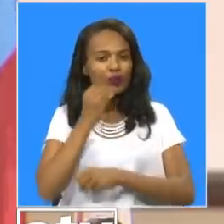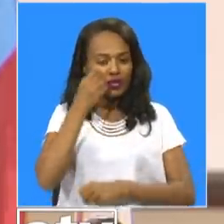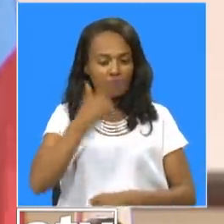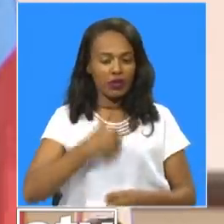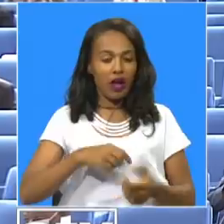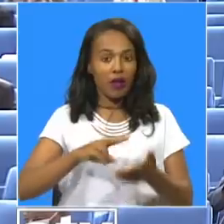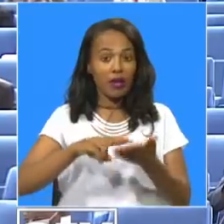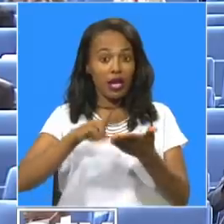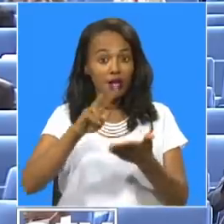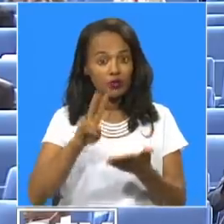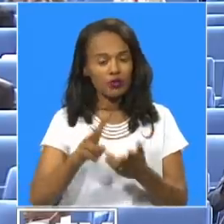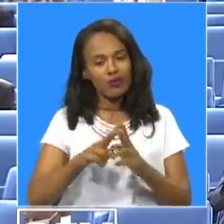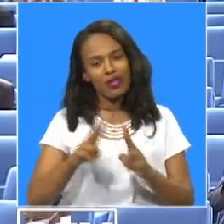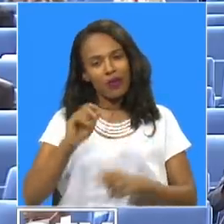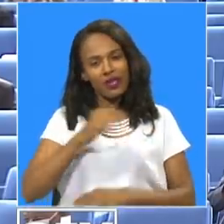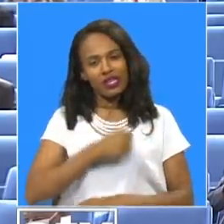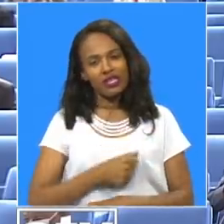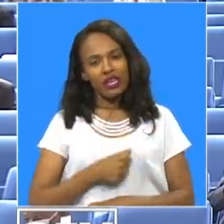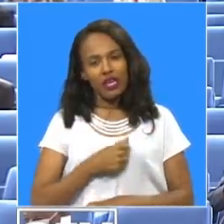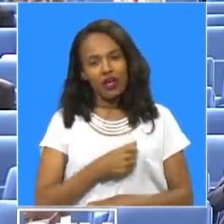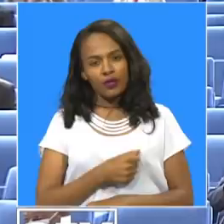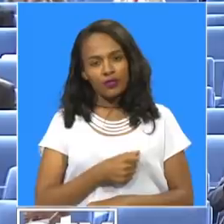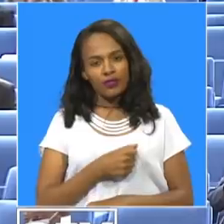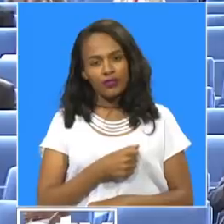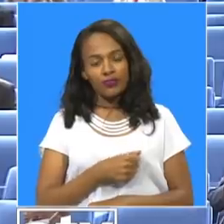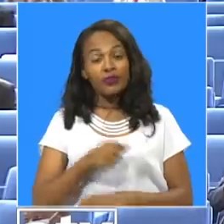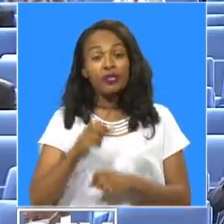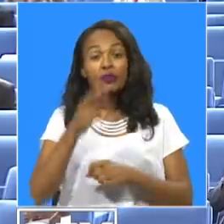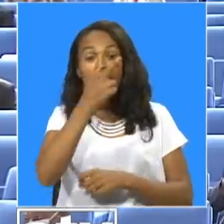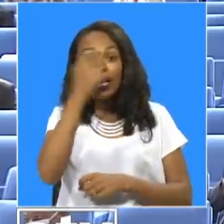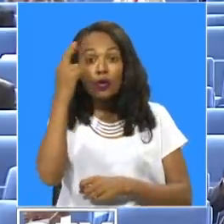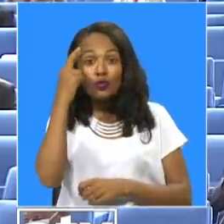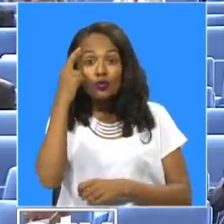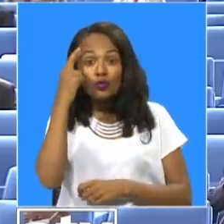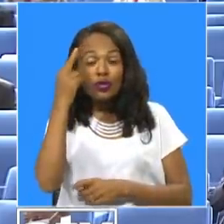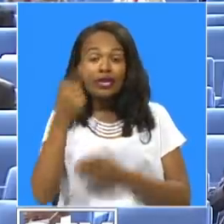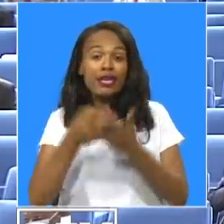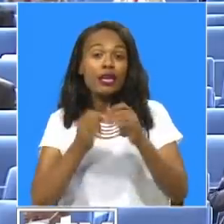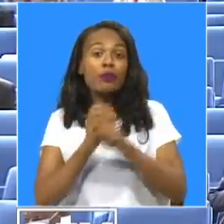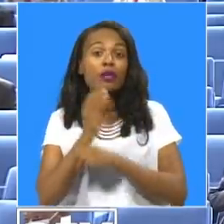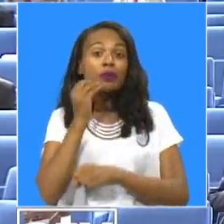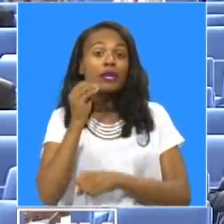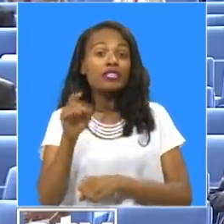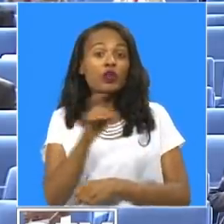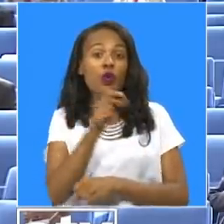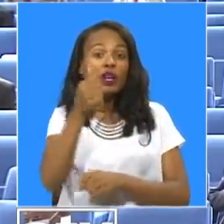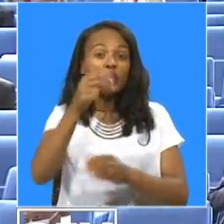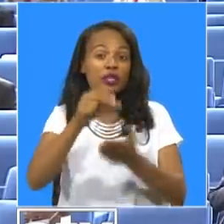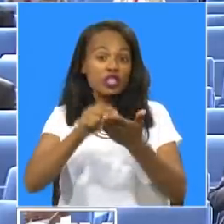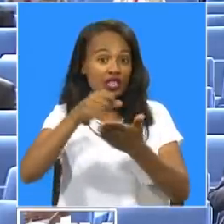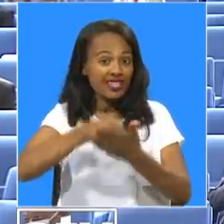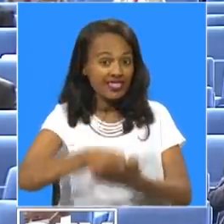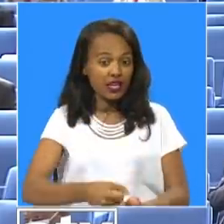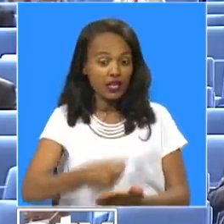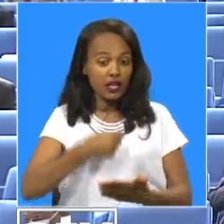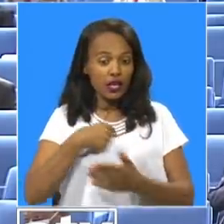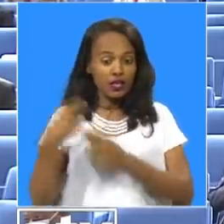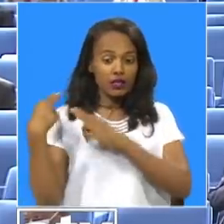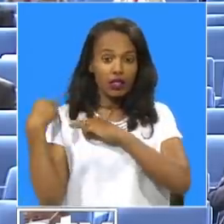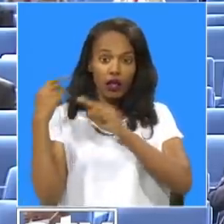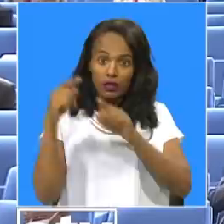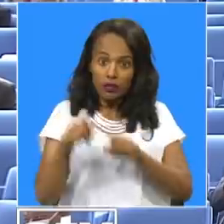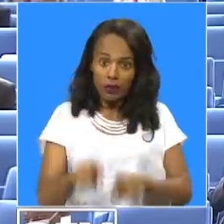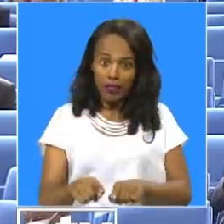አባል ያነሱት በጣም ያሳዝነኛል። ምክንያቱም ይሄ ምክር ቤት ስለሆነ በጀት አጽዳቂ፣ እኔ ወደ ስልጣን